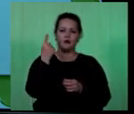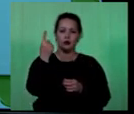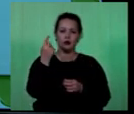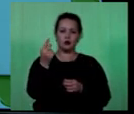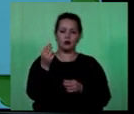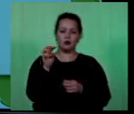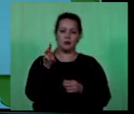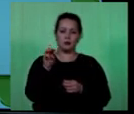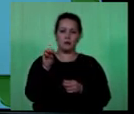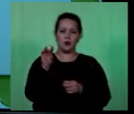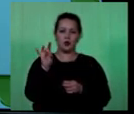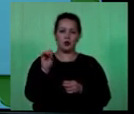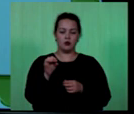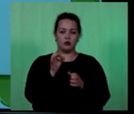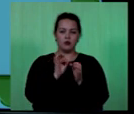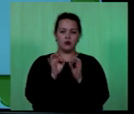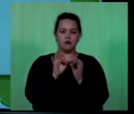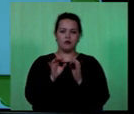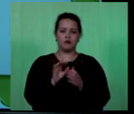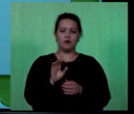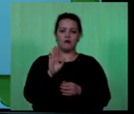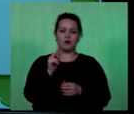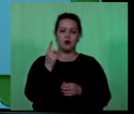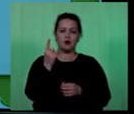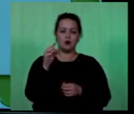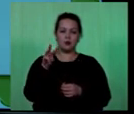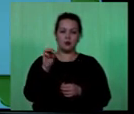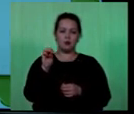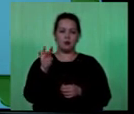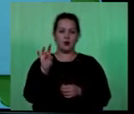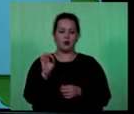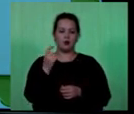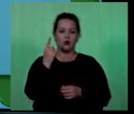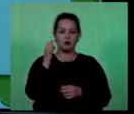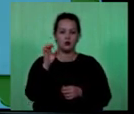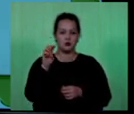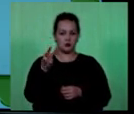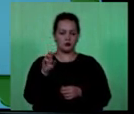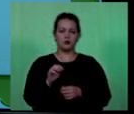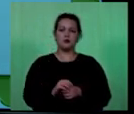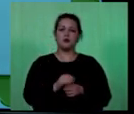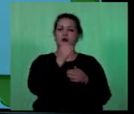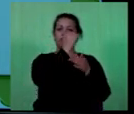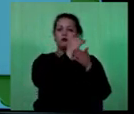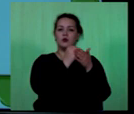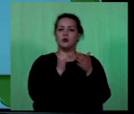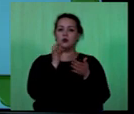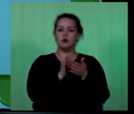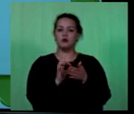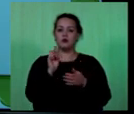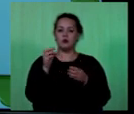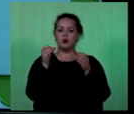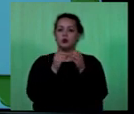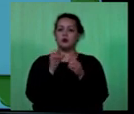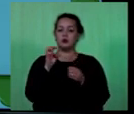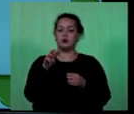метре проверяем в одном метре один сантиметр вариант ответа b 10